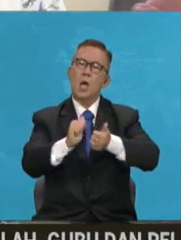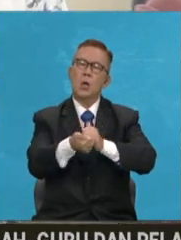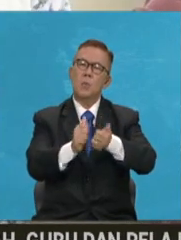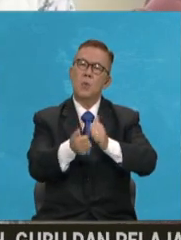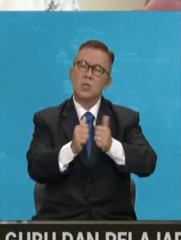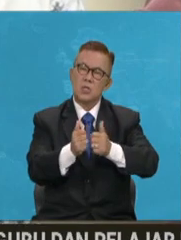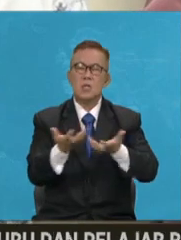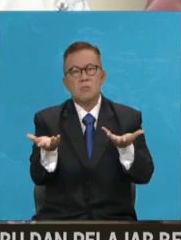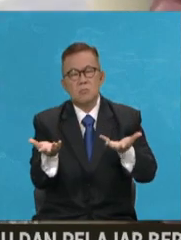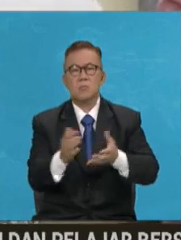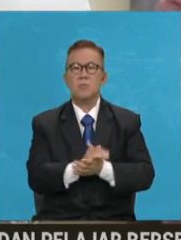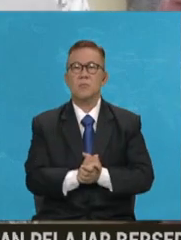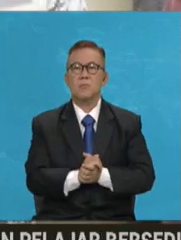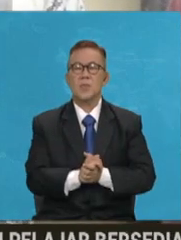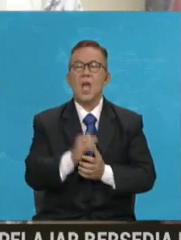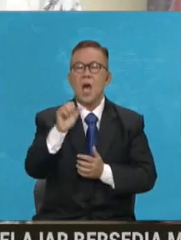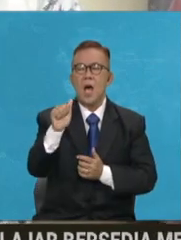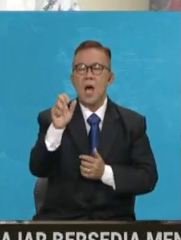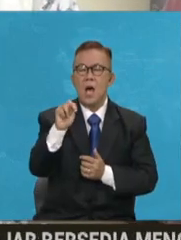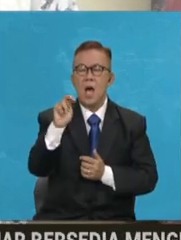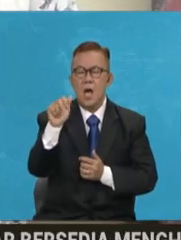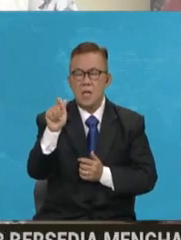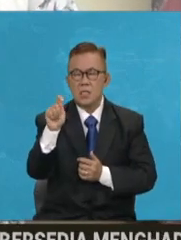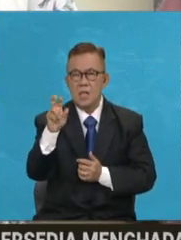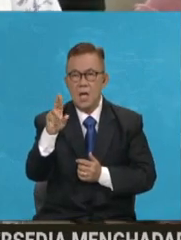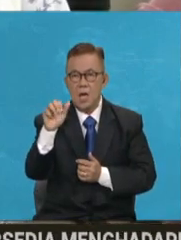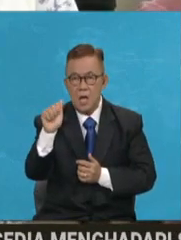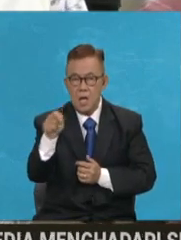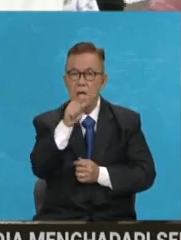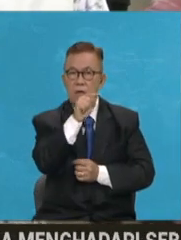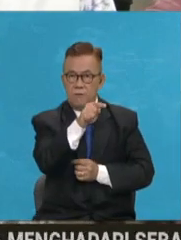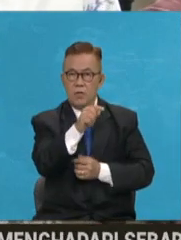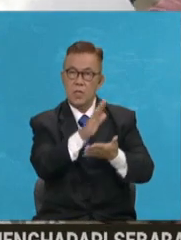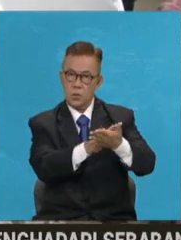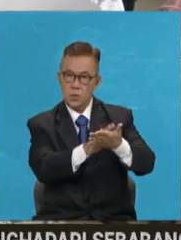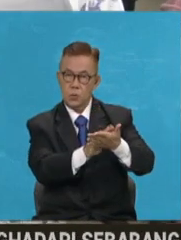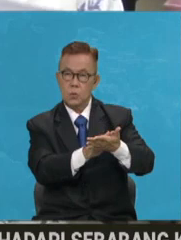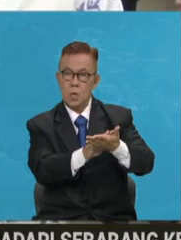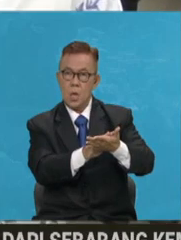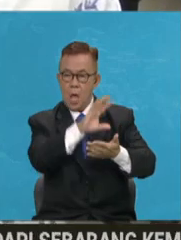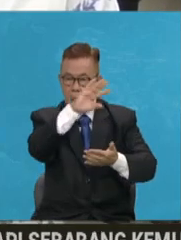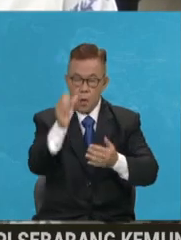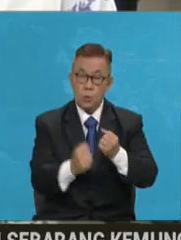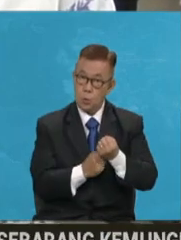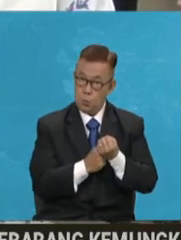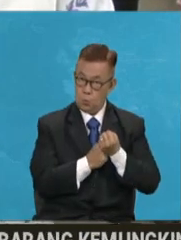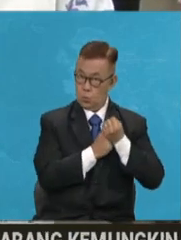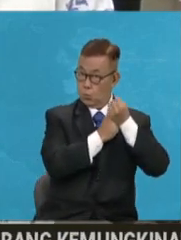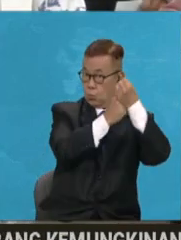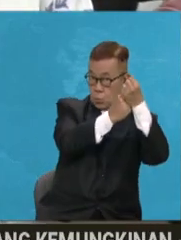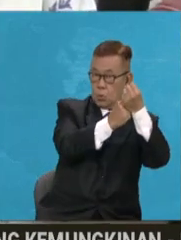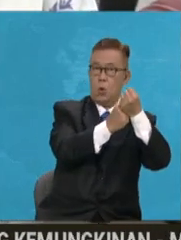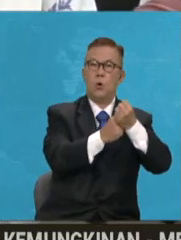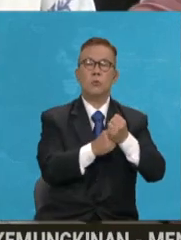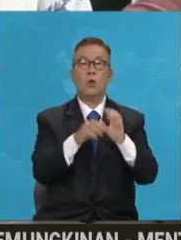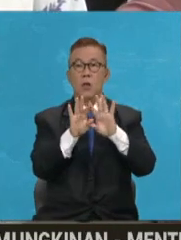disempurnakan oleh Awang Muhammad Sandra bin Haji Bul Hasan berkenaan selain menyokong campaign Hari Keluarga kebangsaan